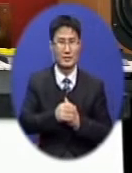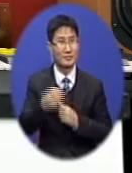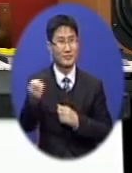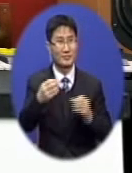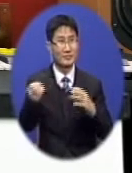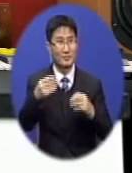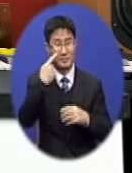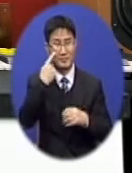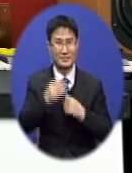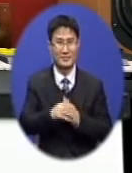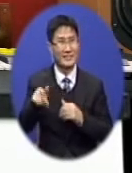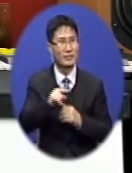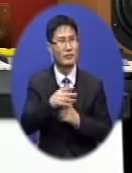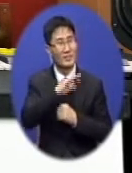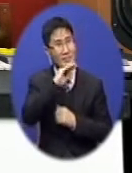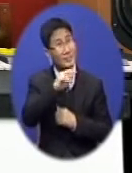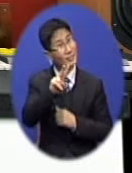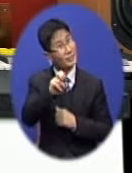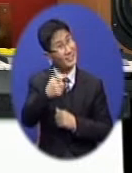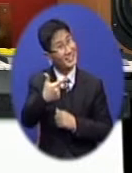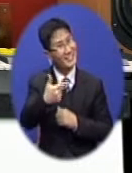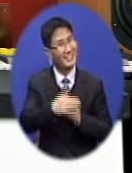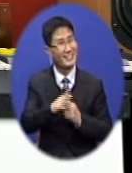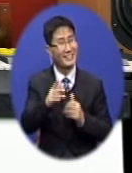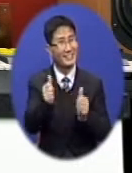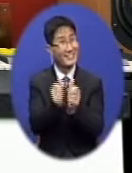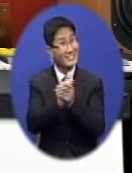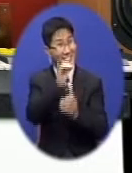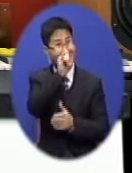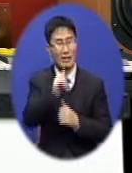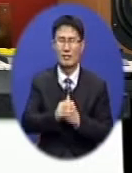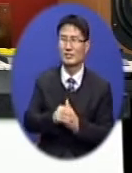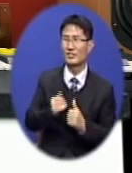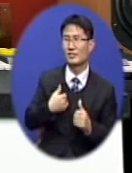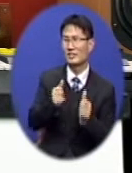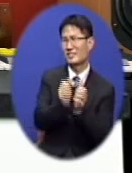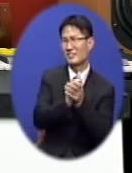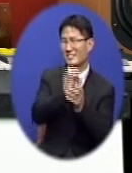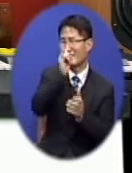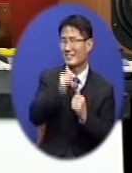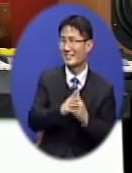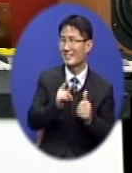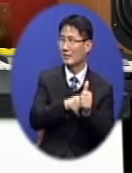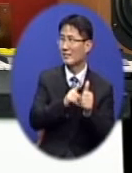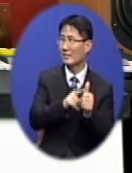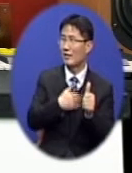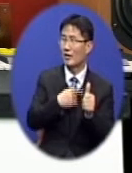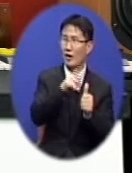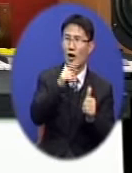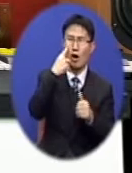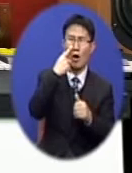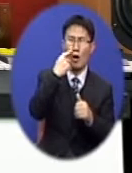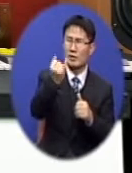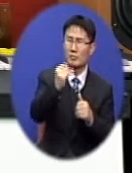나랑. 아니 26살. 아우, 남자친구 있어요? 네, 남자친구 있어요. 남자친구 어머님께서